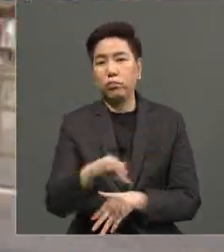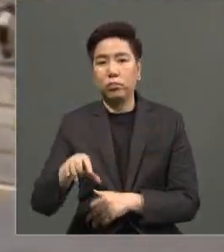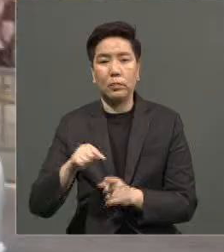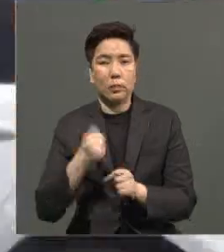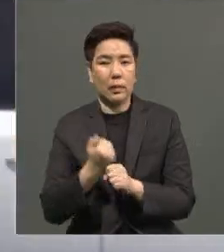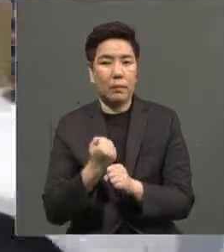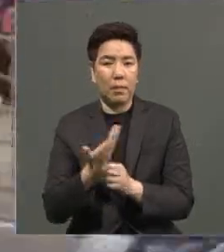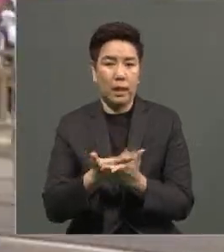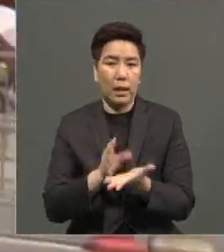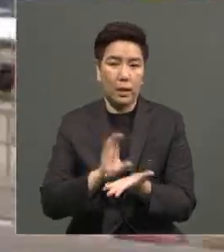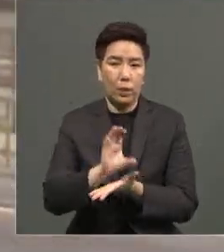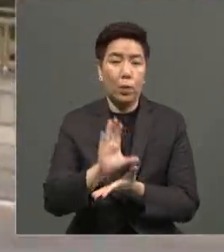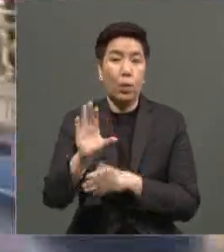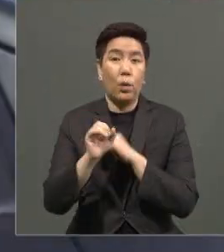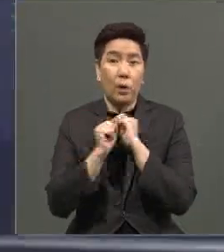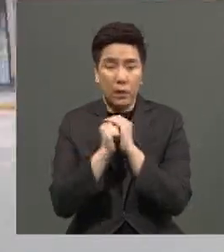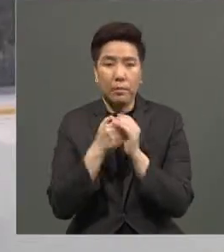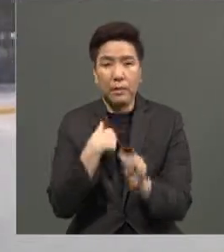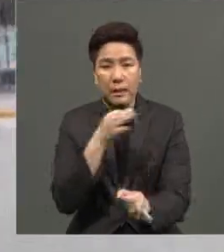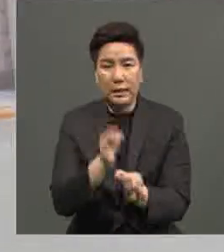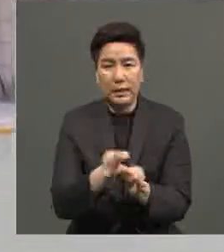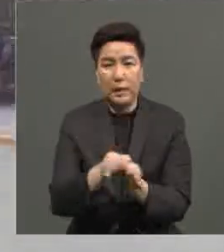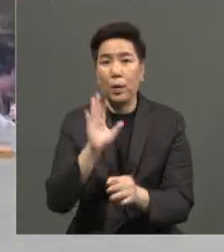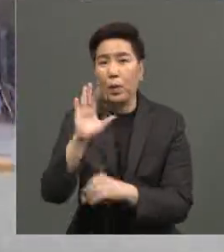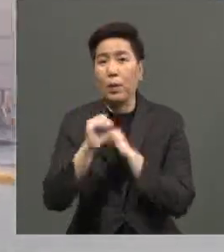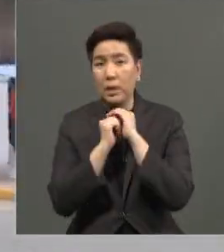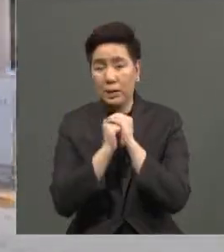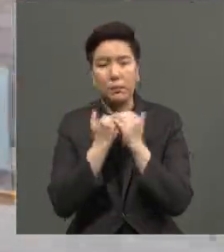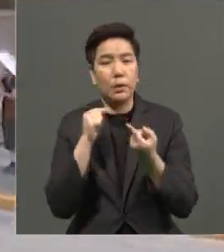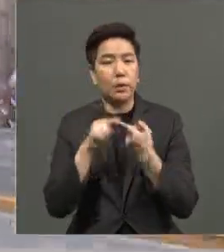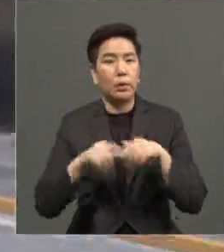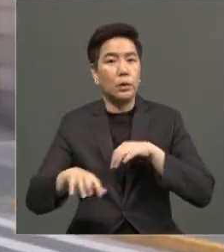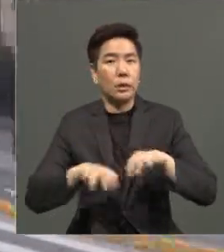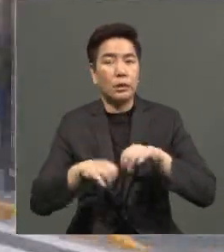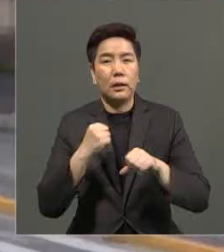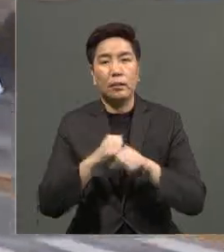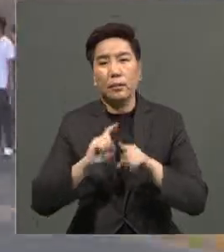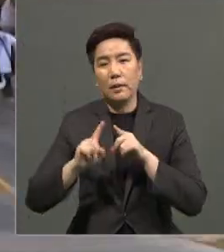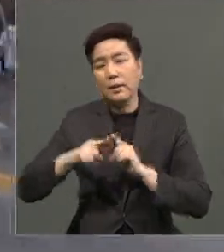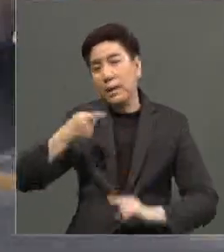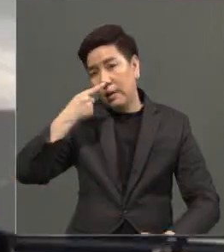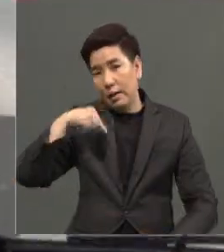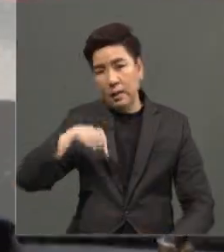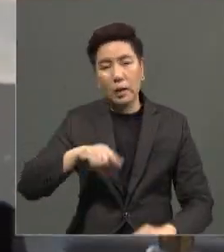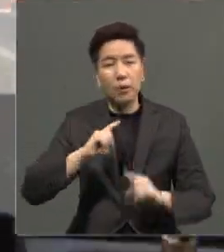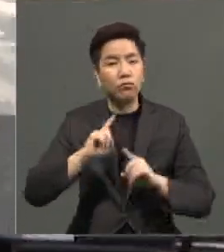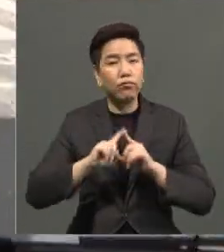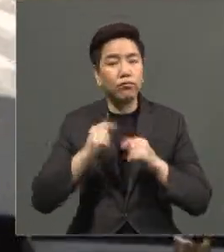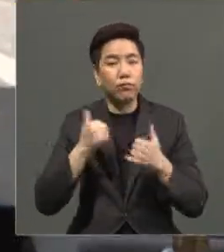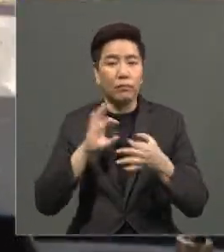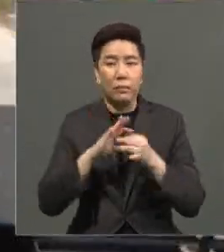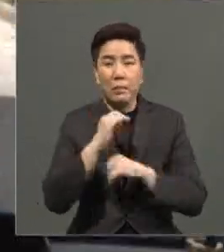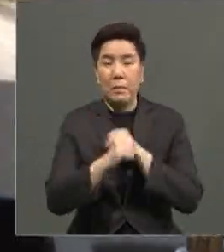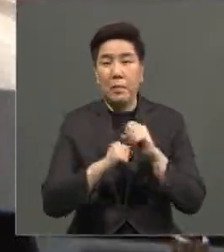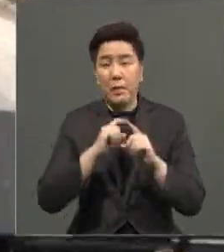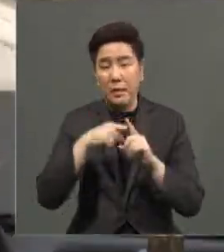และการลงทุนระหว่างประเทศของจีนและธนาคารแห่งประเทศจีนด้วยนะครับในการจัดสัมมนา Thailand China InvestmentForumในวัน